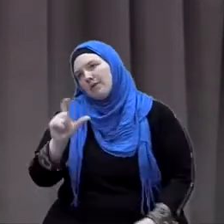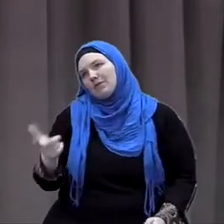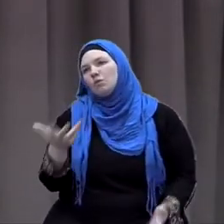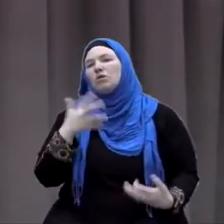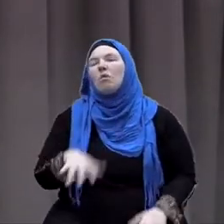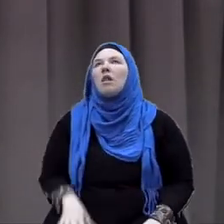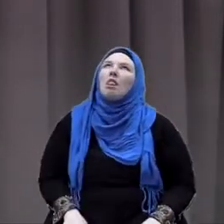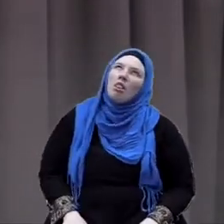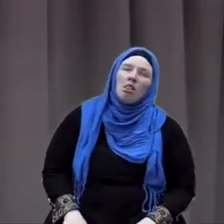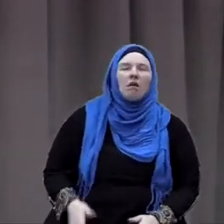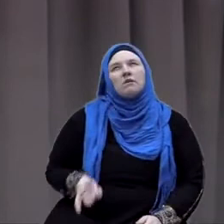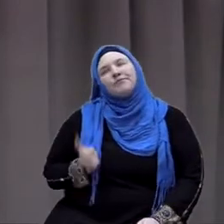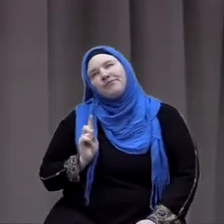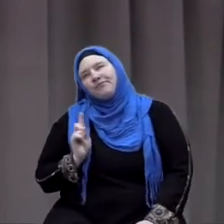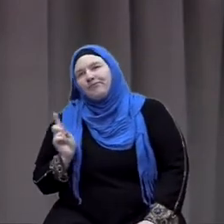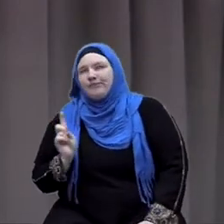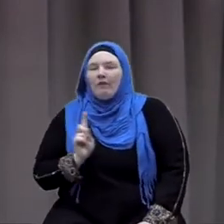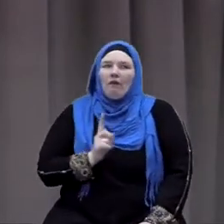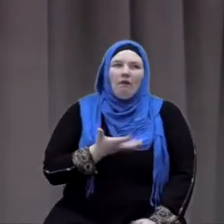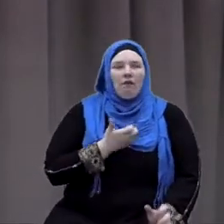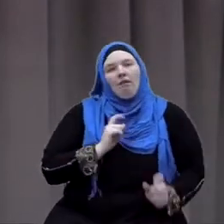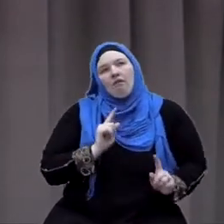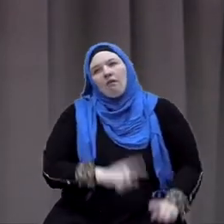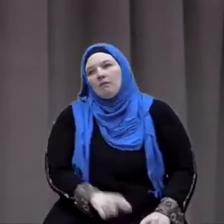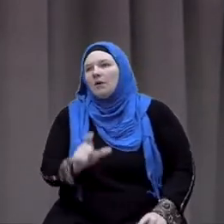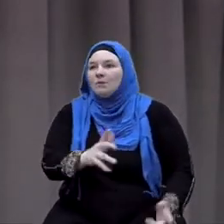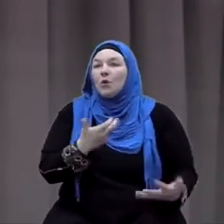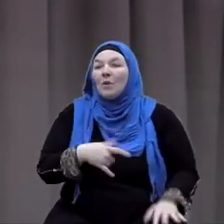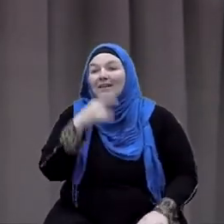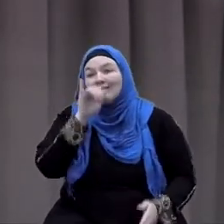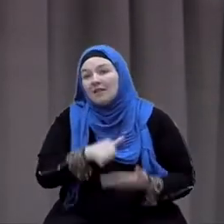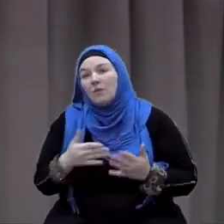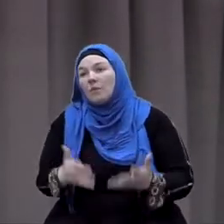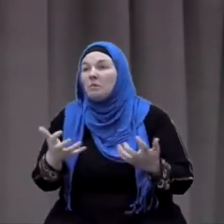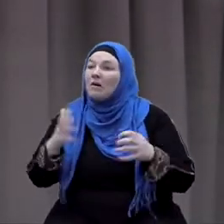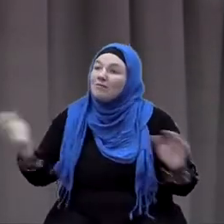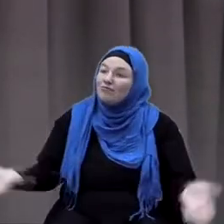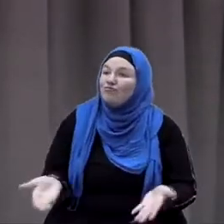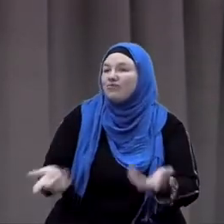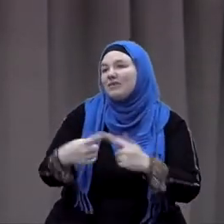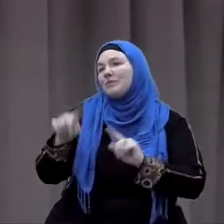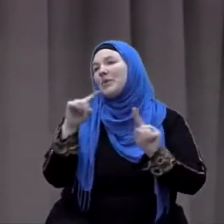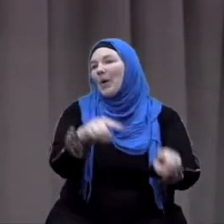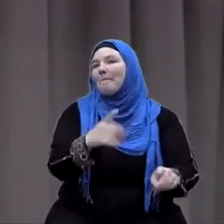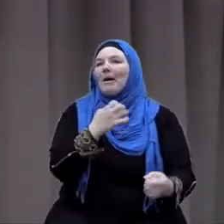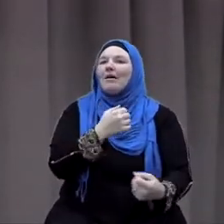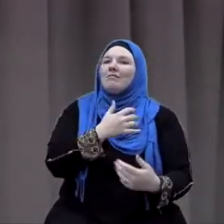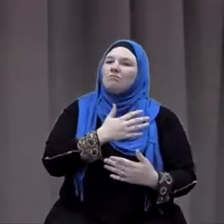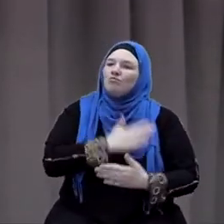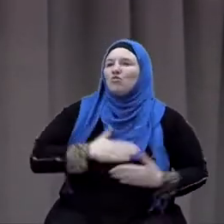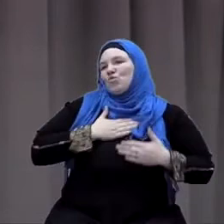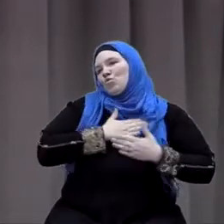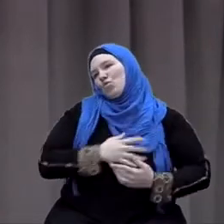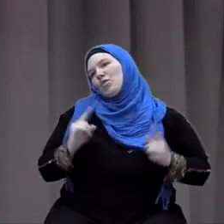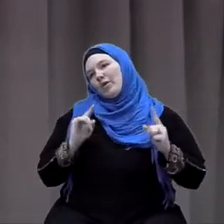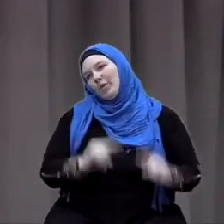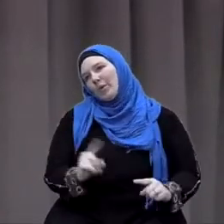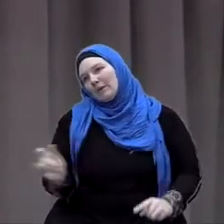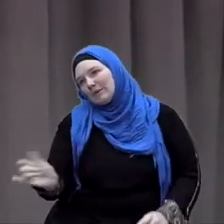Allah. This is the house that Allah subhanahu wa ta'ala says, فِي بُيُوتٍ أَذِنَ اللَّهُ أَن